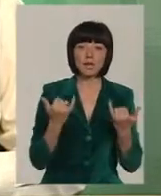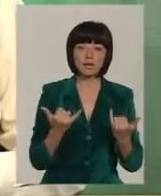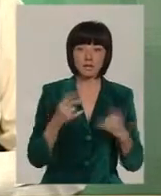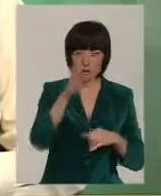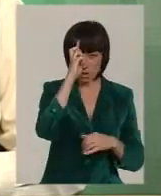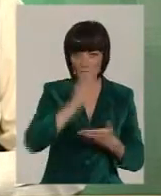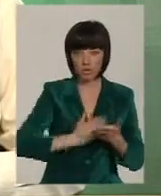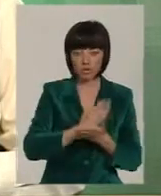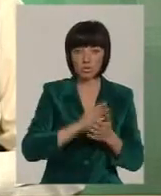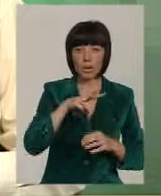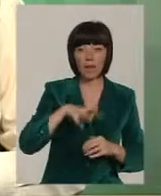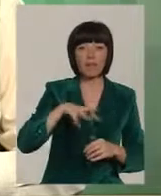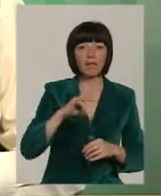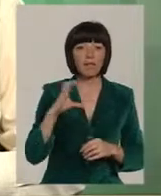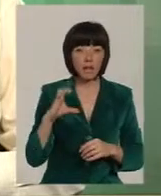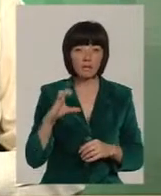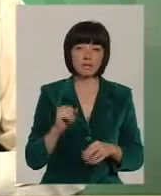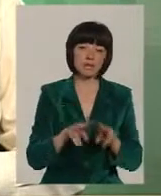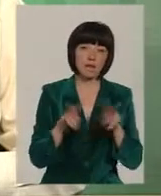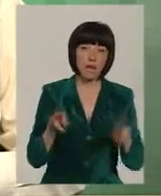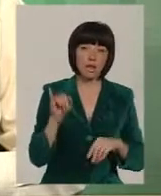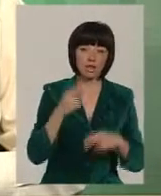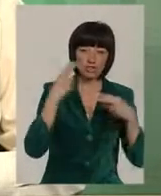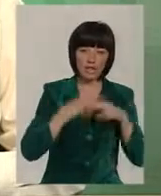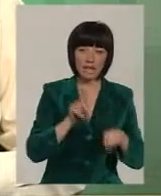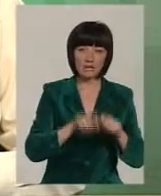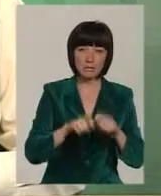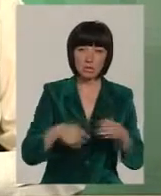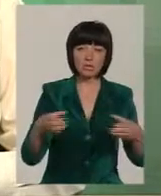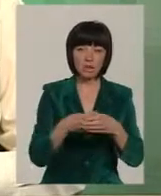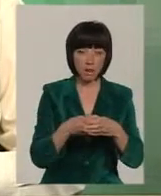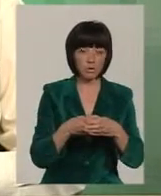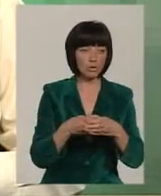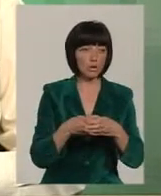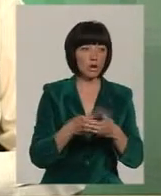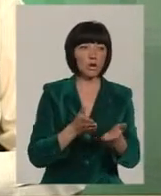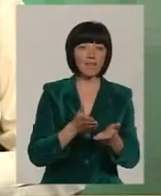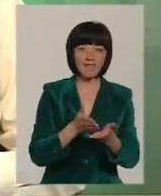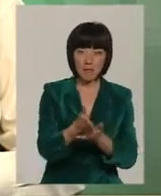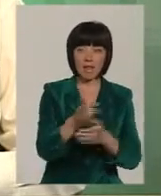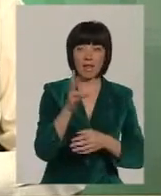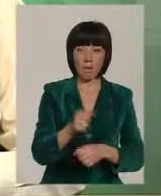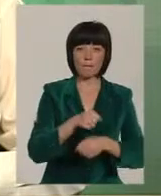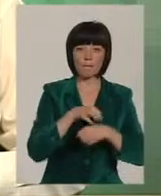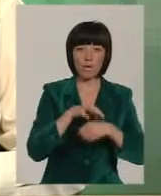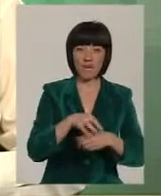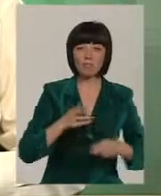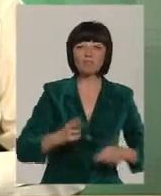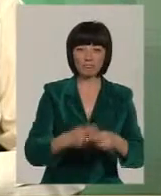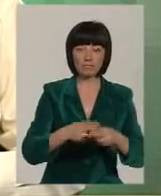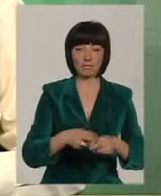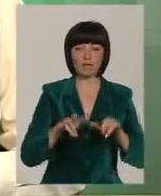Державної служби з надзвичайної ситуації, як і інженерно-інспекторського складу, вони направлені саме на проведення профілактичних